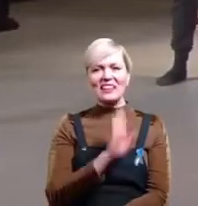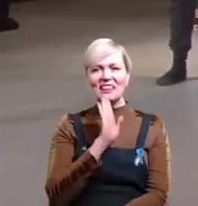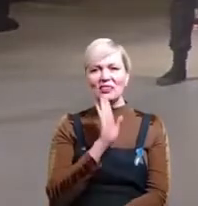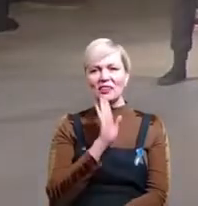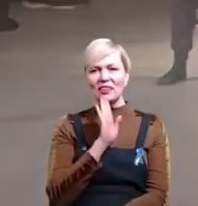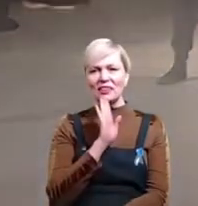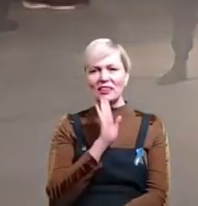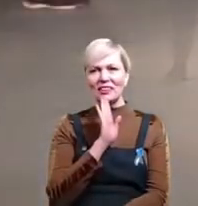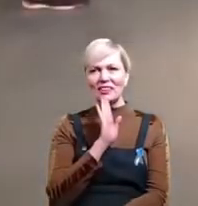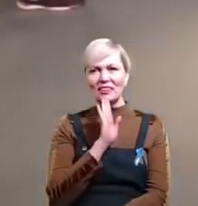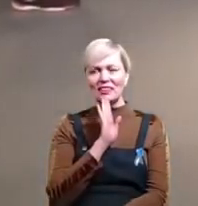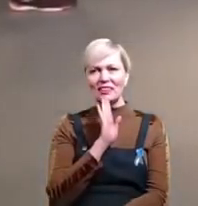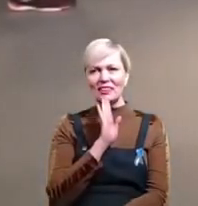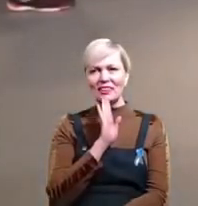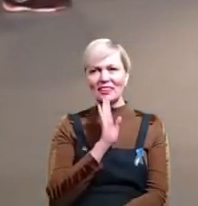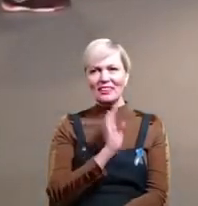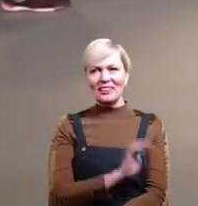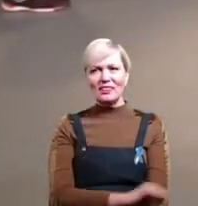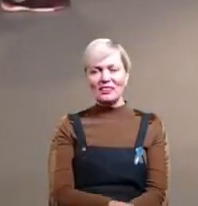девушки.